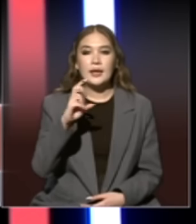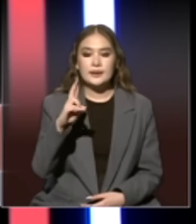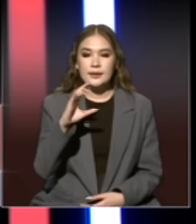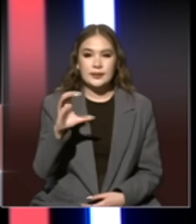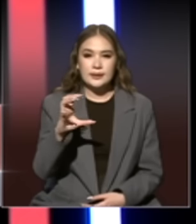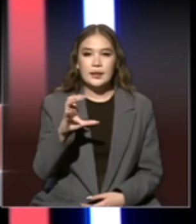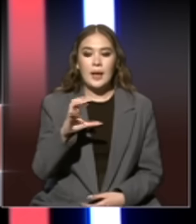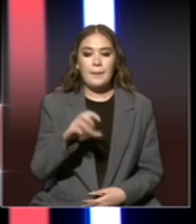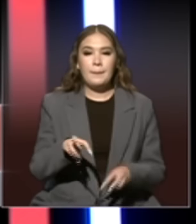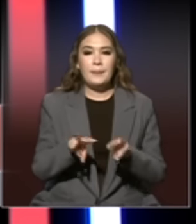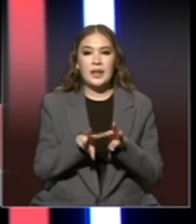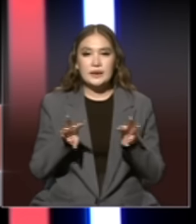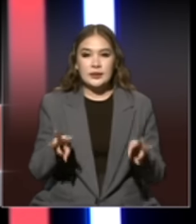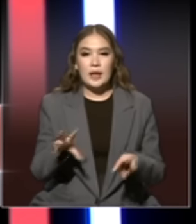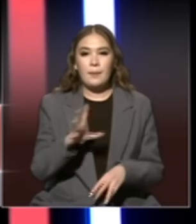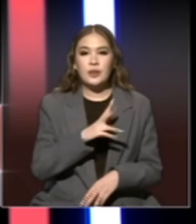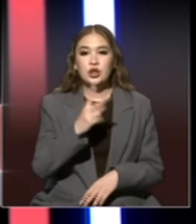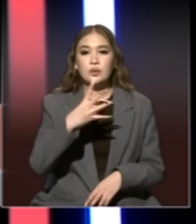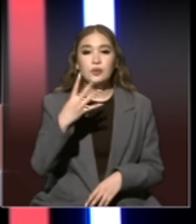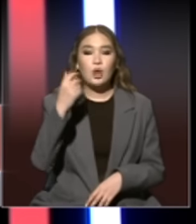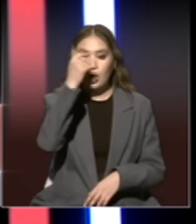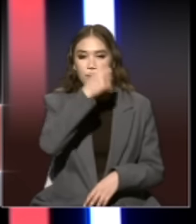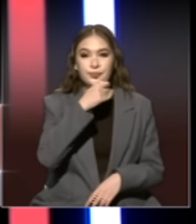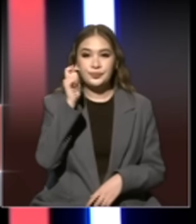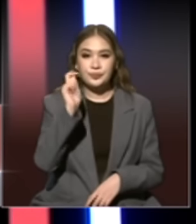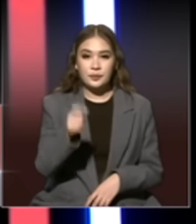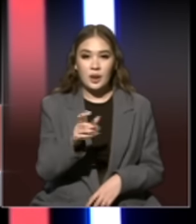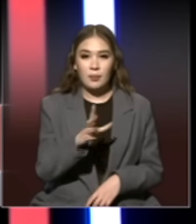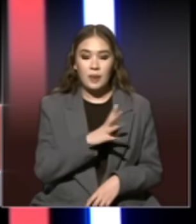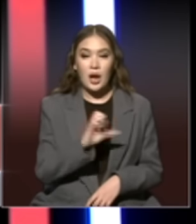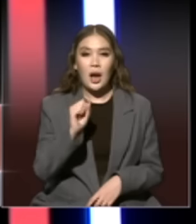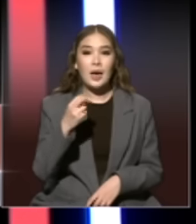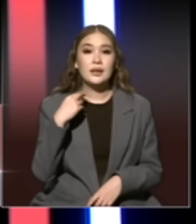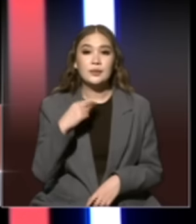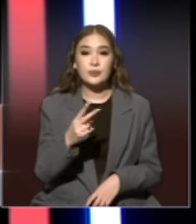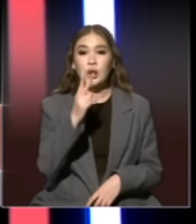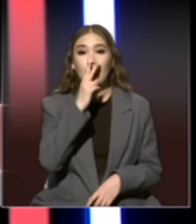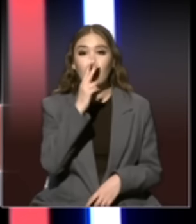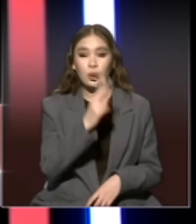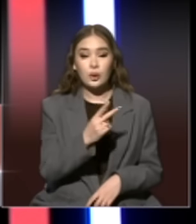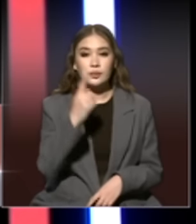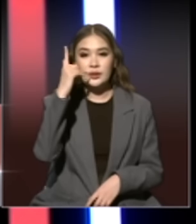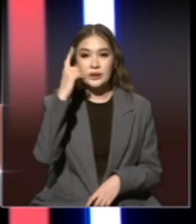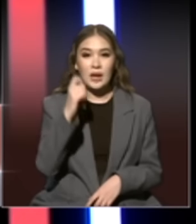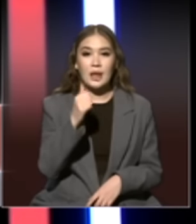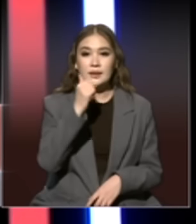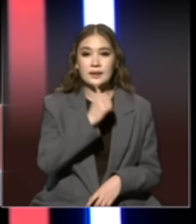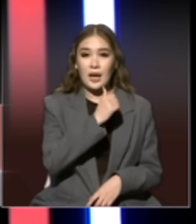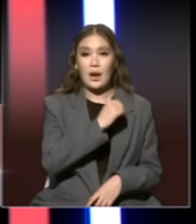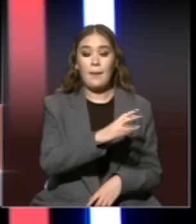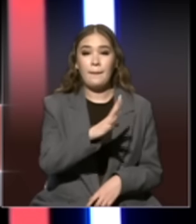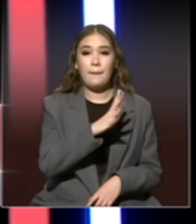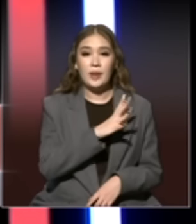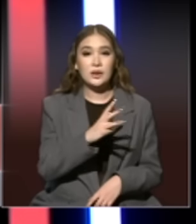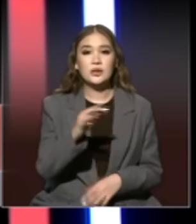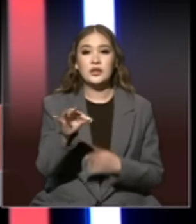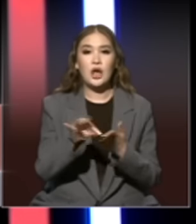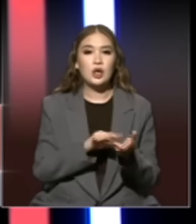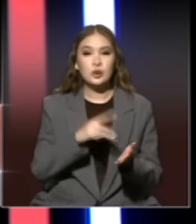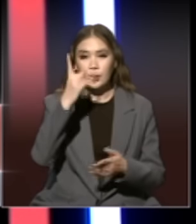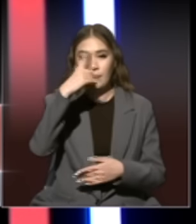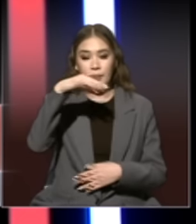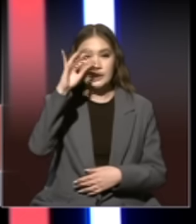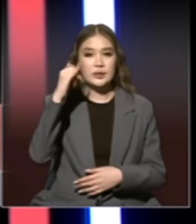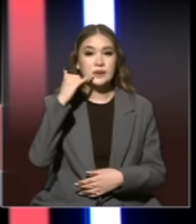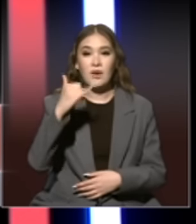24 жыл үкім шығарған еді. Ал осы қылмысты көре тұра, біле тұра жасырып қалған, қажетті органдарға хабарламаған